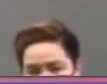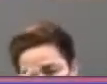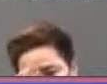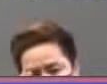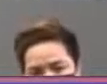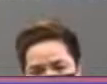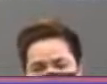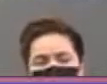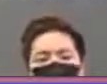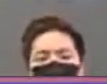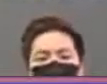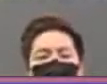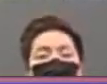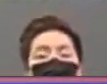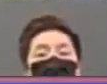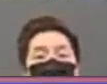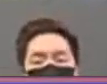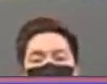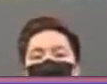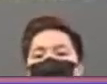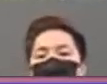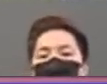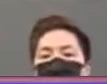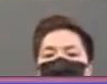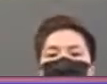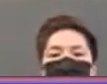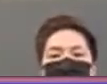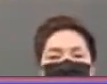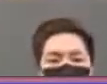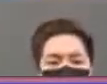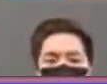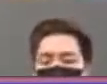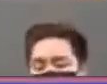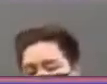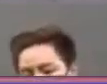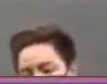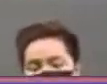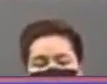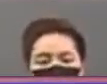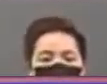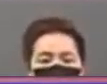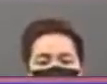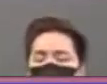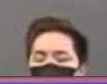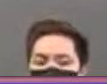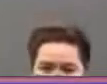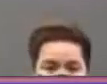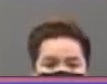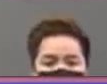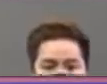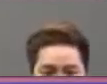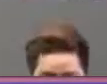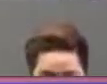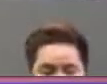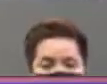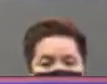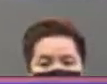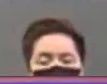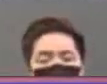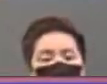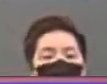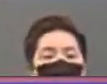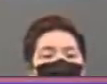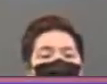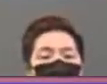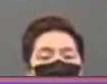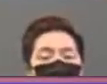บปะรวมกลุ่มกับคนจำนวนมากถ้าหากมีความจำเป็นจริงๆค่ะต้องออกจากบ้านก็อย่างเช่นการเดินทางไปโรงพยาบาลก็ขอให้สวมหน้ากากอนามั